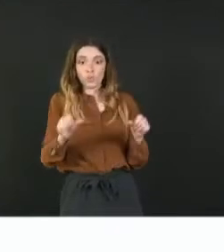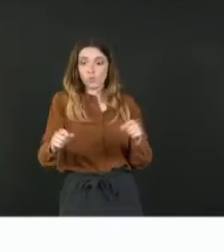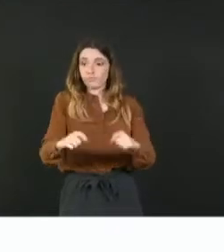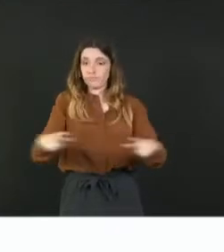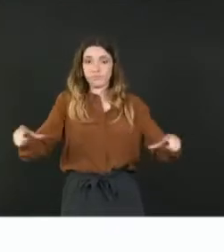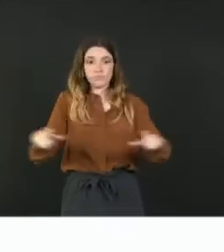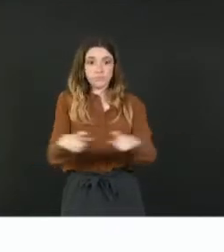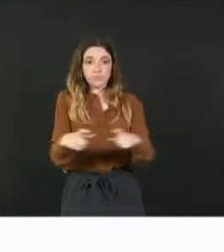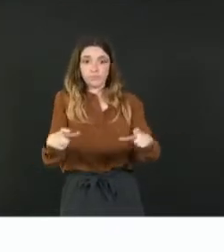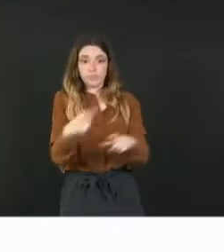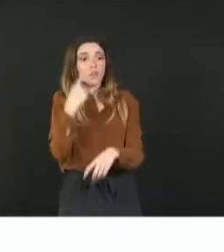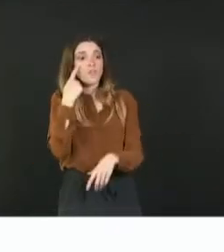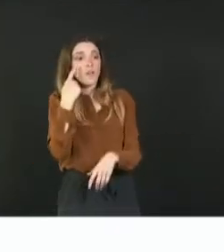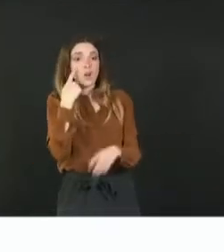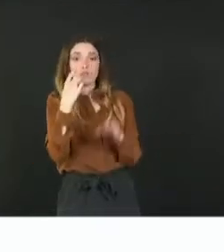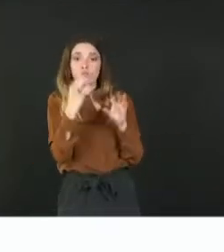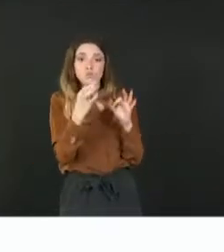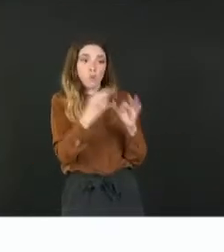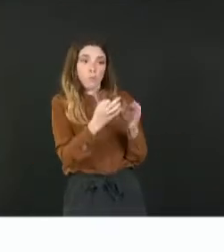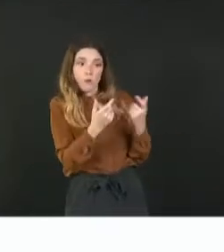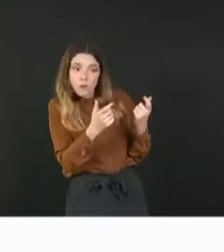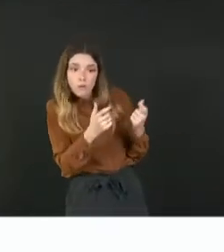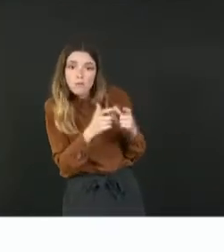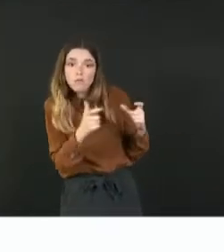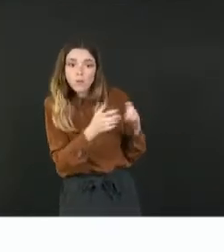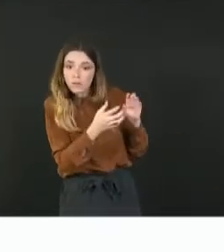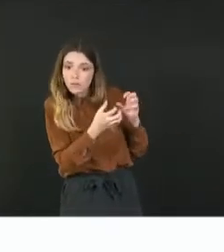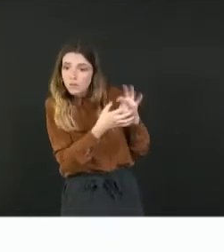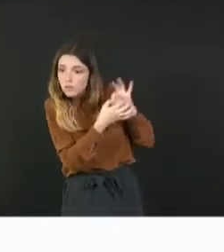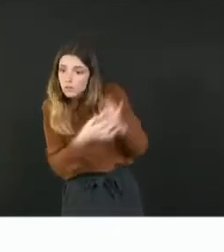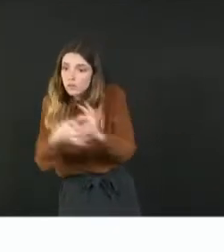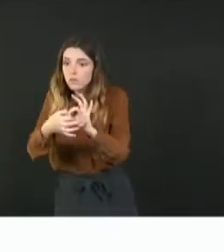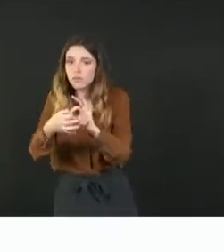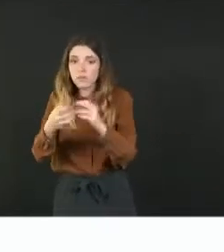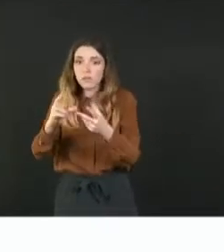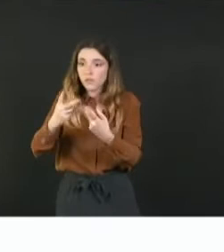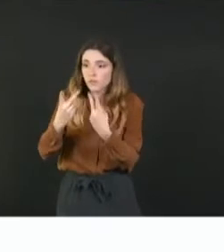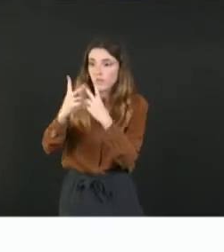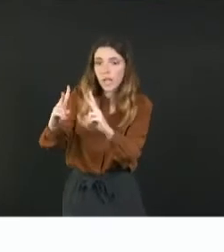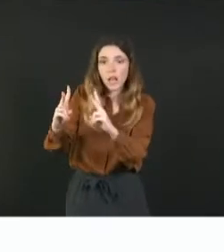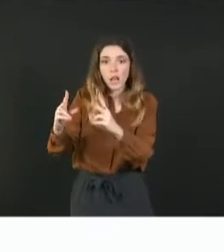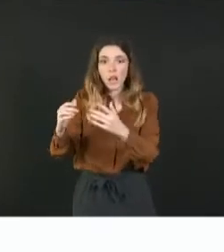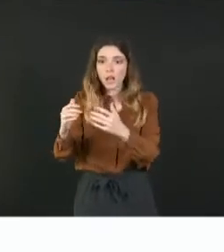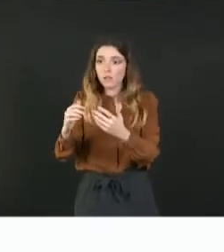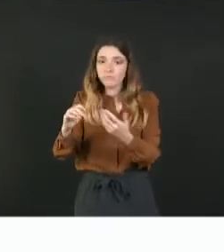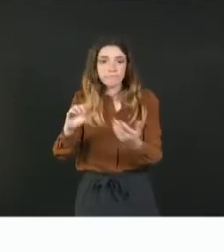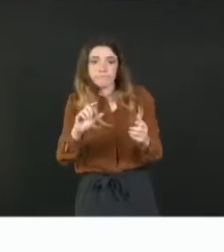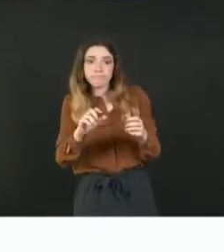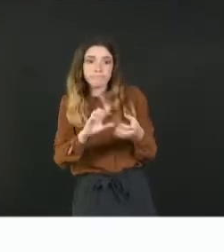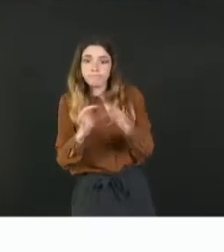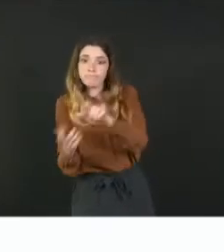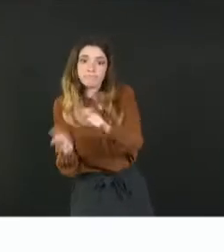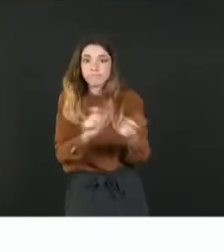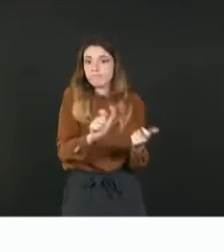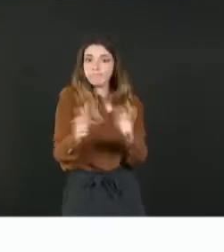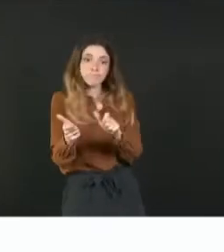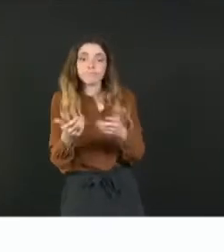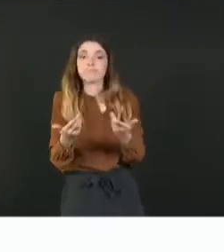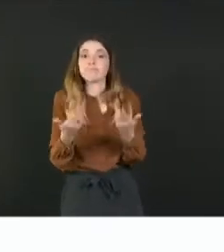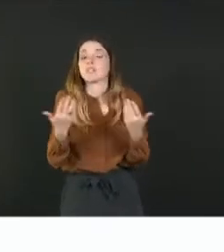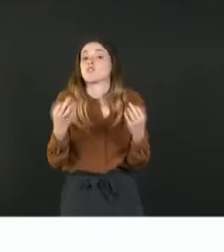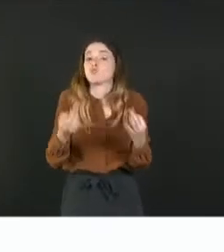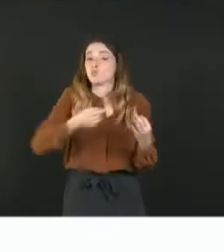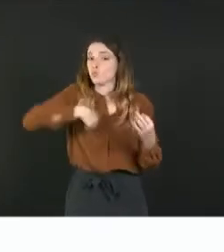être l'implication, la corrélation, les liens entre les espaces urbains et les espaces forestiers. Alors je crois que sur la métropole